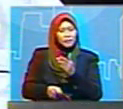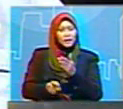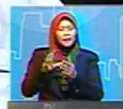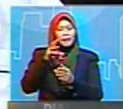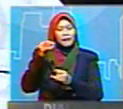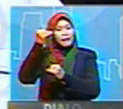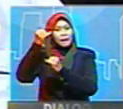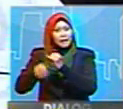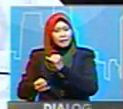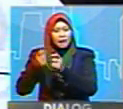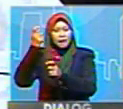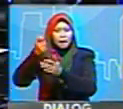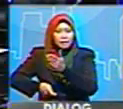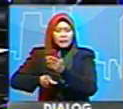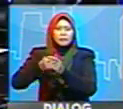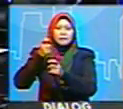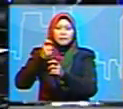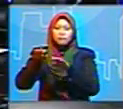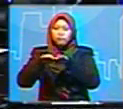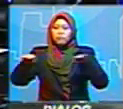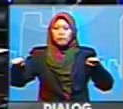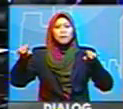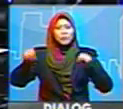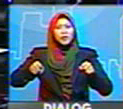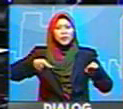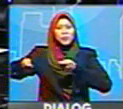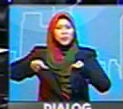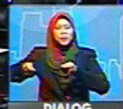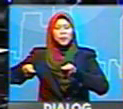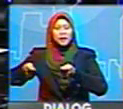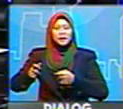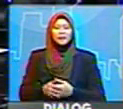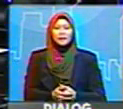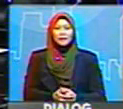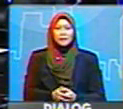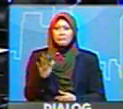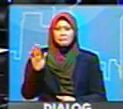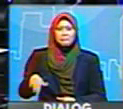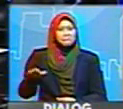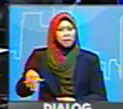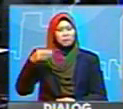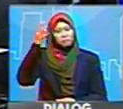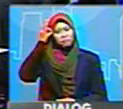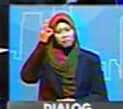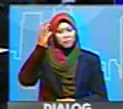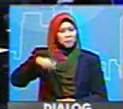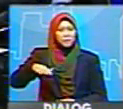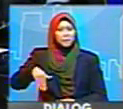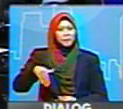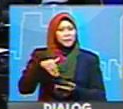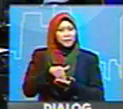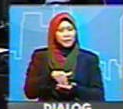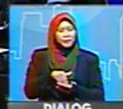pengakhirannya harga tidak terlalu tinggi belum lagi kita kita fikirkan perkara tersebut ya